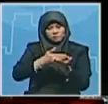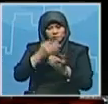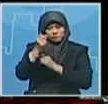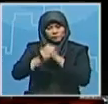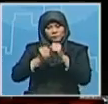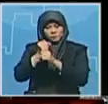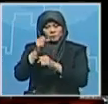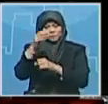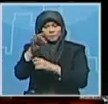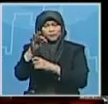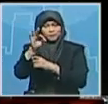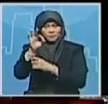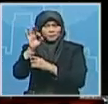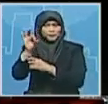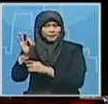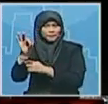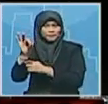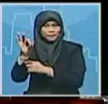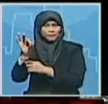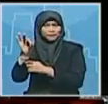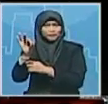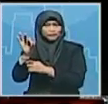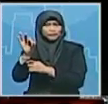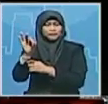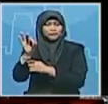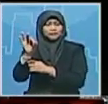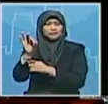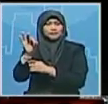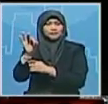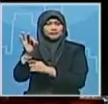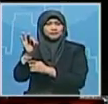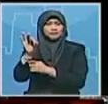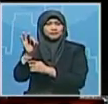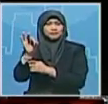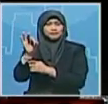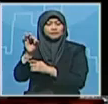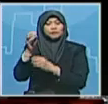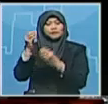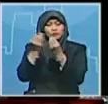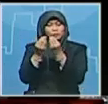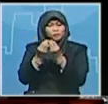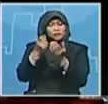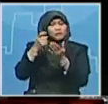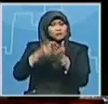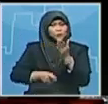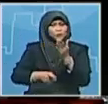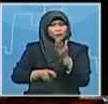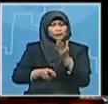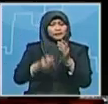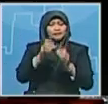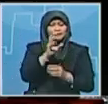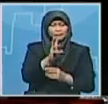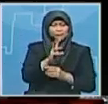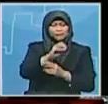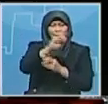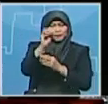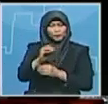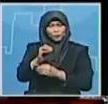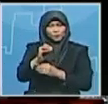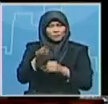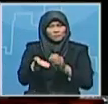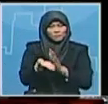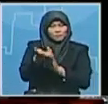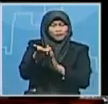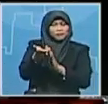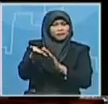tahun 1999, ianya kadar tol daripada 6% setiap tahun,